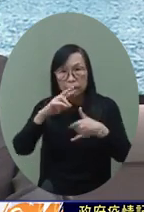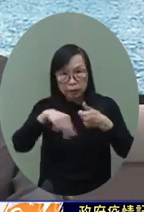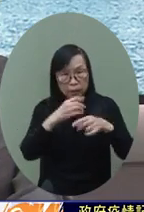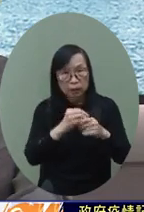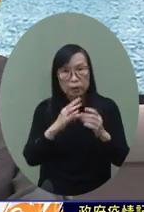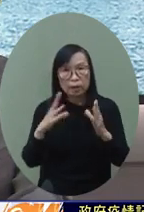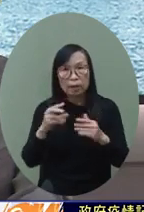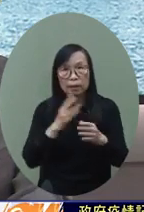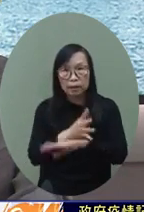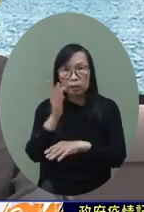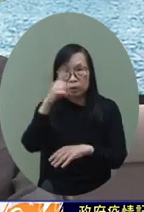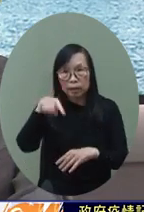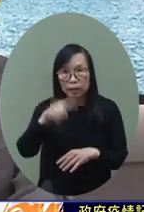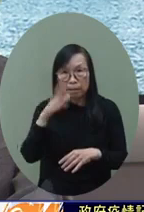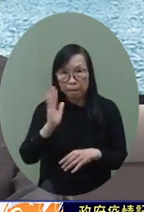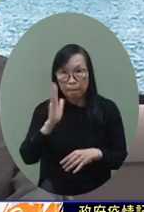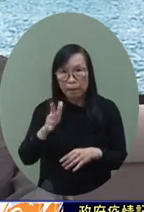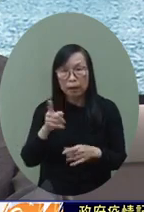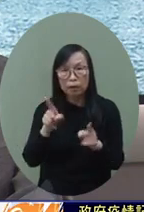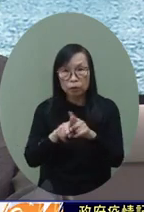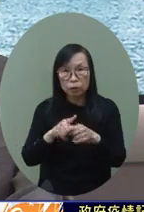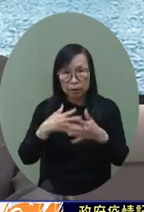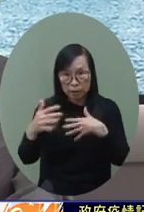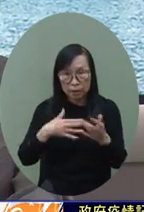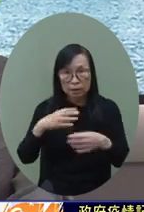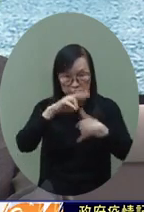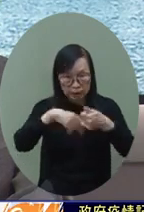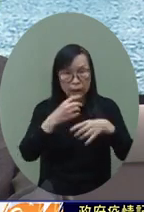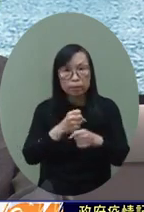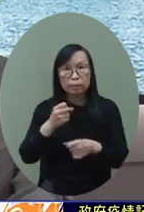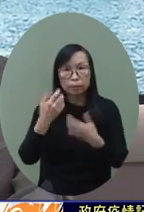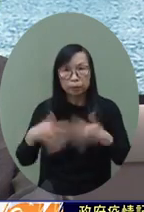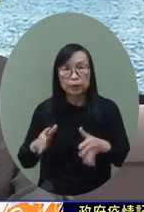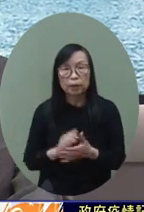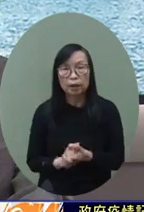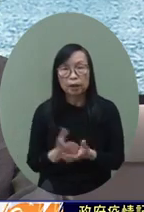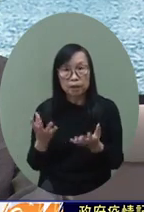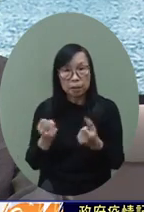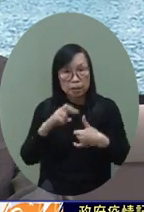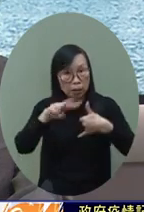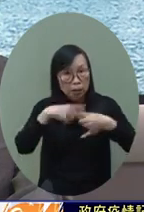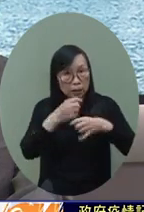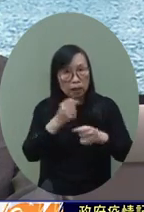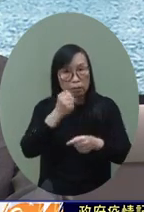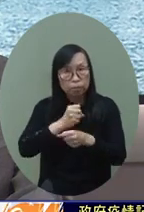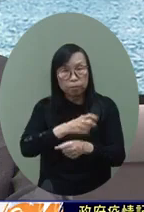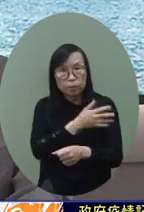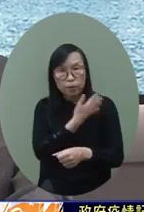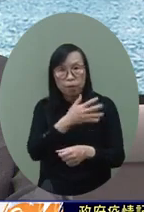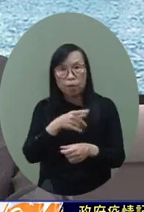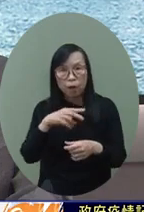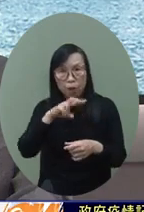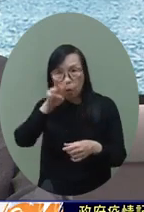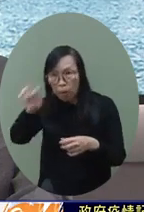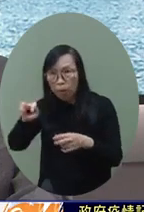大概有超過1500名嘅同事咧都做咗檢測噶啦。咁喺接受檢測嘅職員當中咧，我哋就揾到